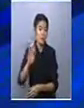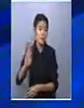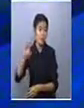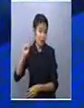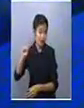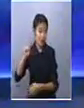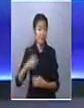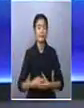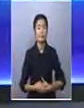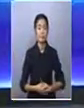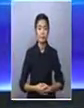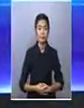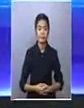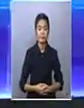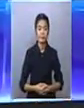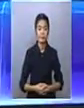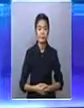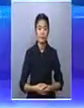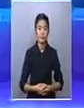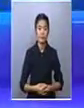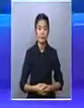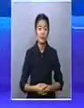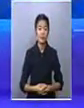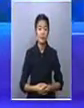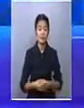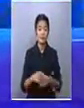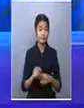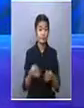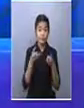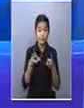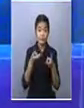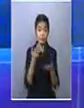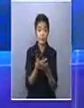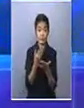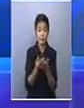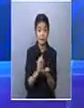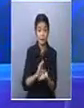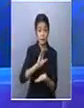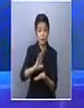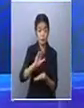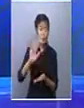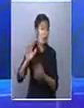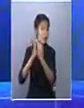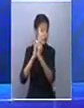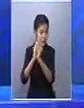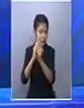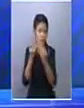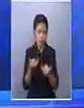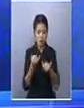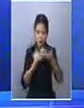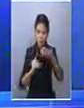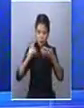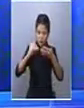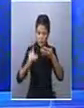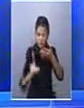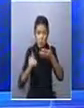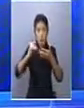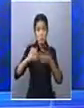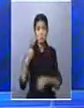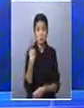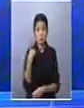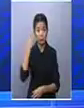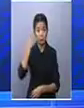ะคุณธนวัฒน์คะ ครับสวัสดีครับ ค่ะจากการประเมินทิศทางของการลงทุนนะคะในตลาดหุ้นจีนถือว่าปรับตัวค่อนข้างจะแรงในช่วงที่ผ่านมาน